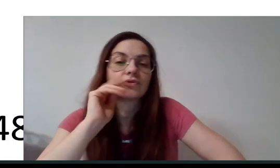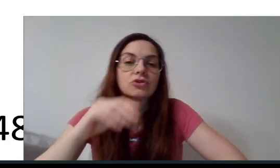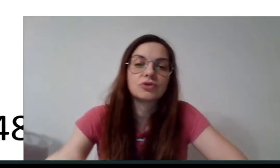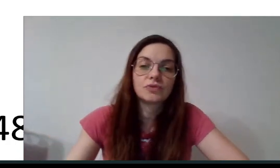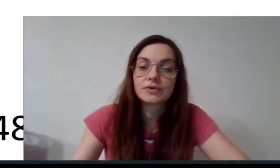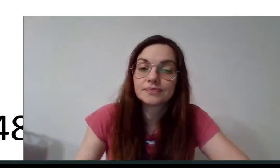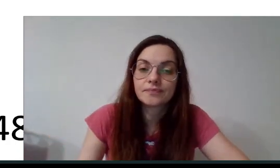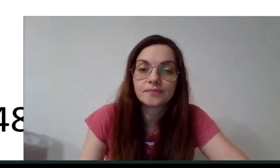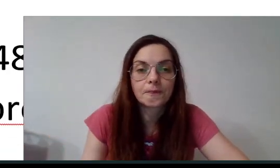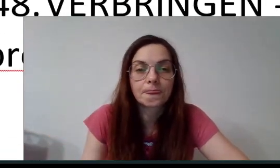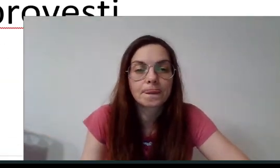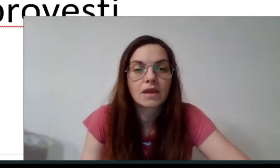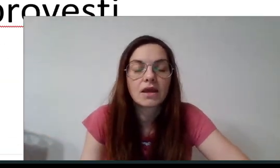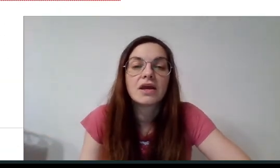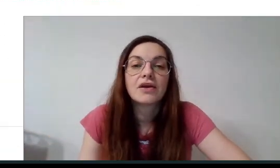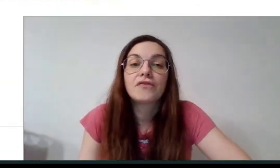mnogo.